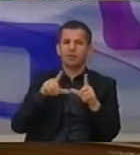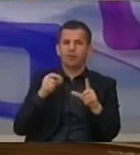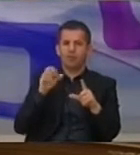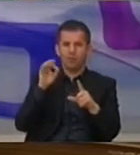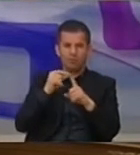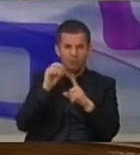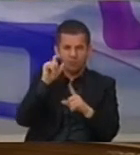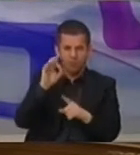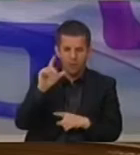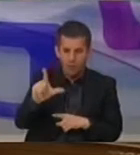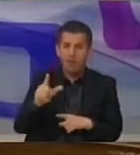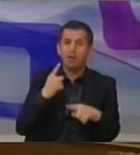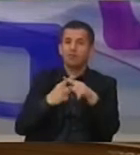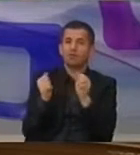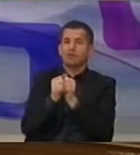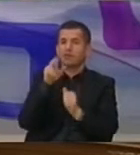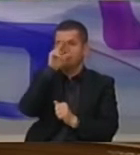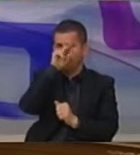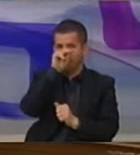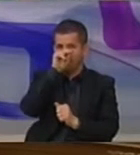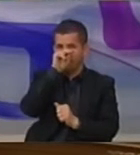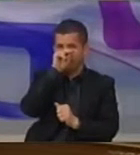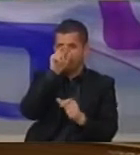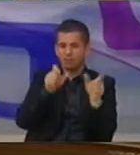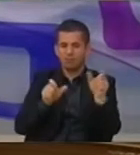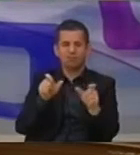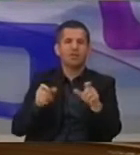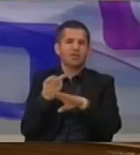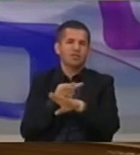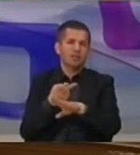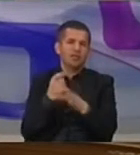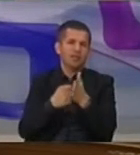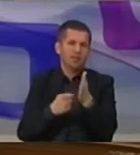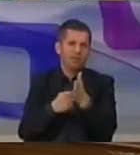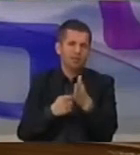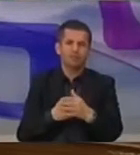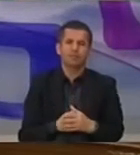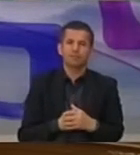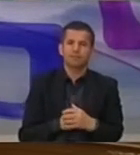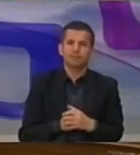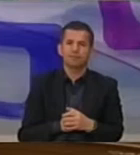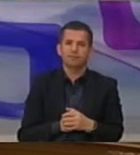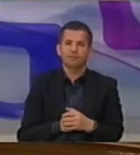dhe me policit individuale të vendeve anëtare individualisht.